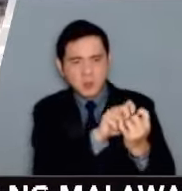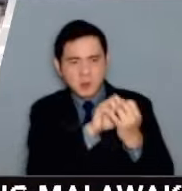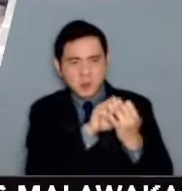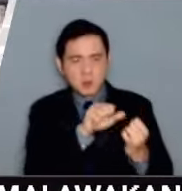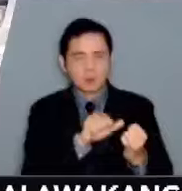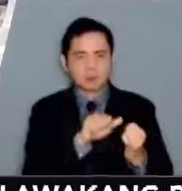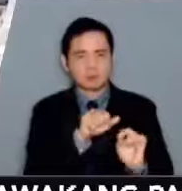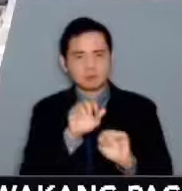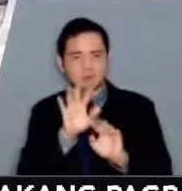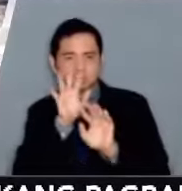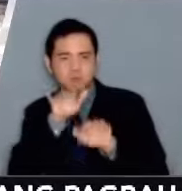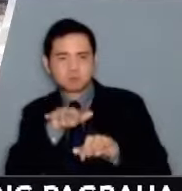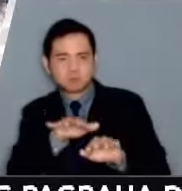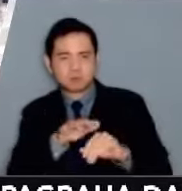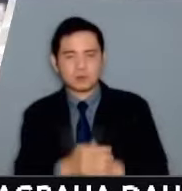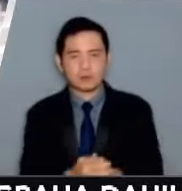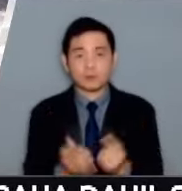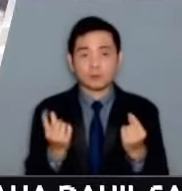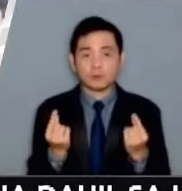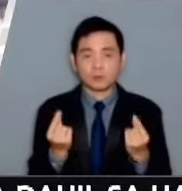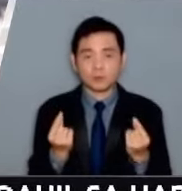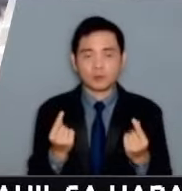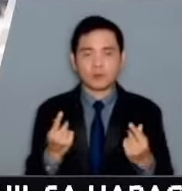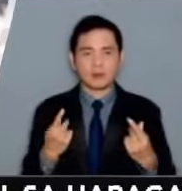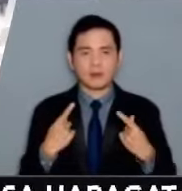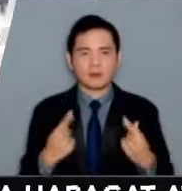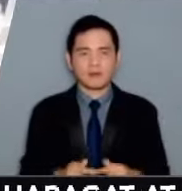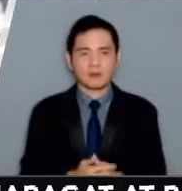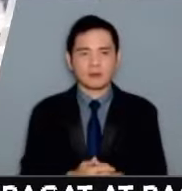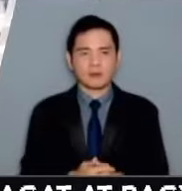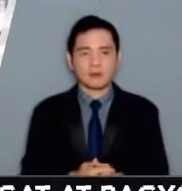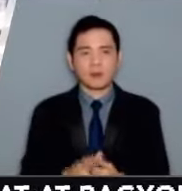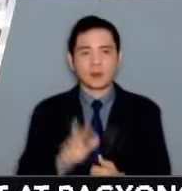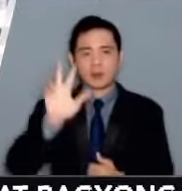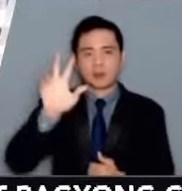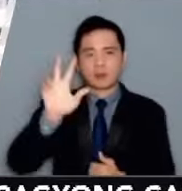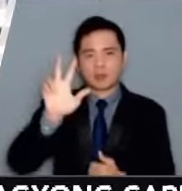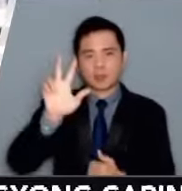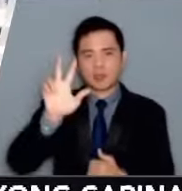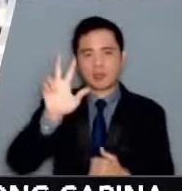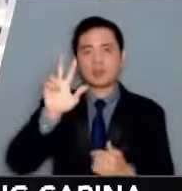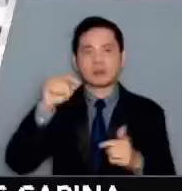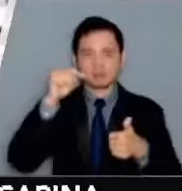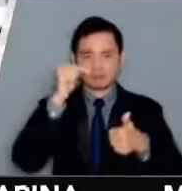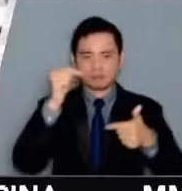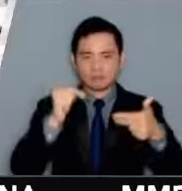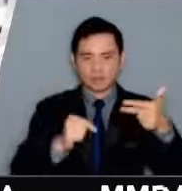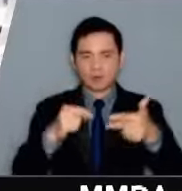ang kasunduan sa kanilang three-point principled position. Nasabihan daw sila bago